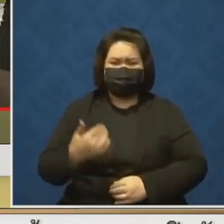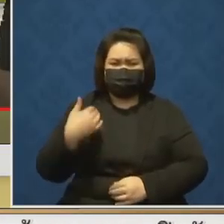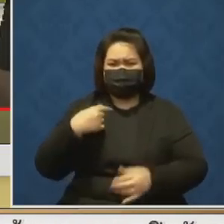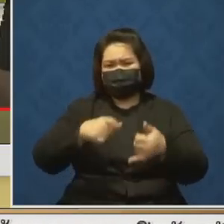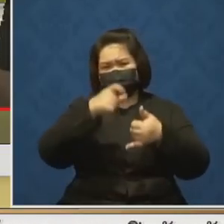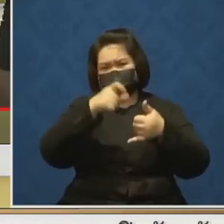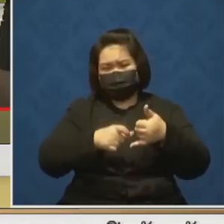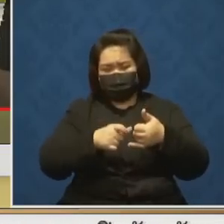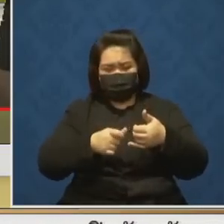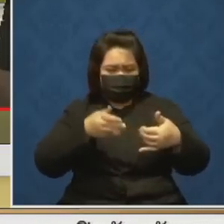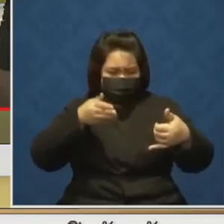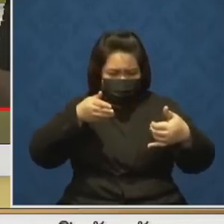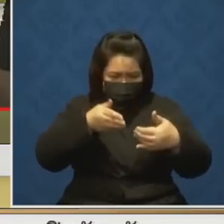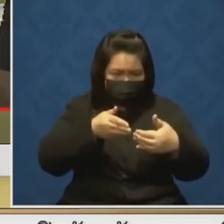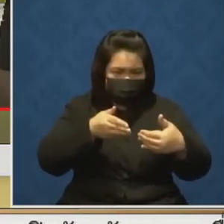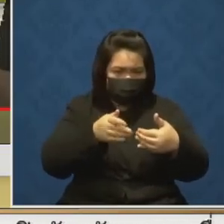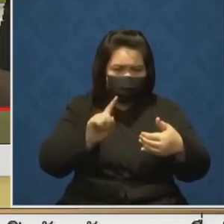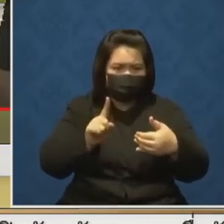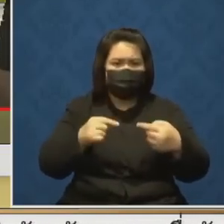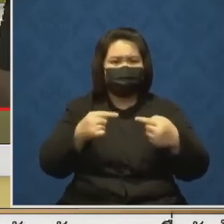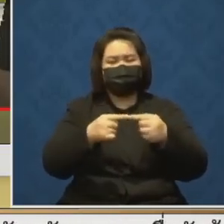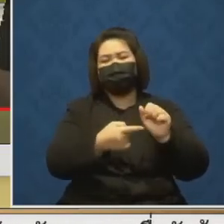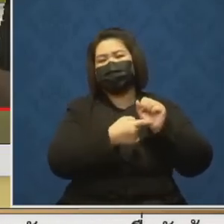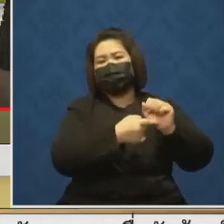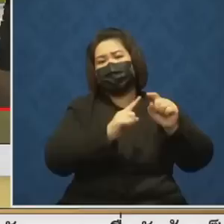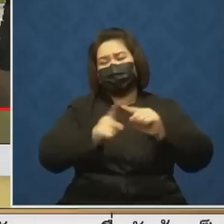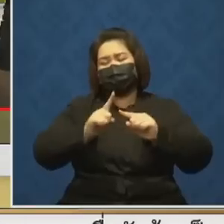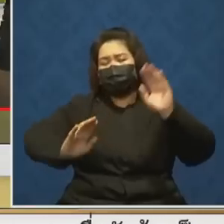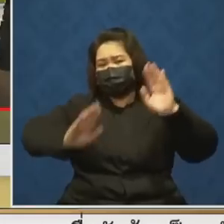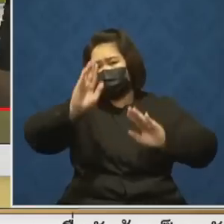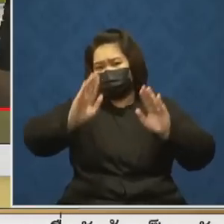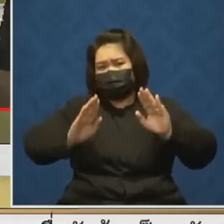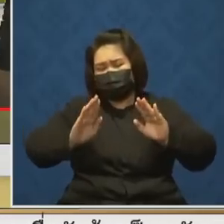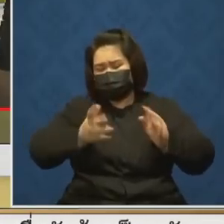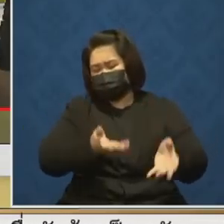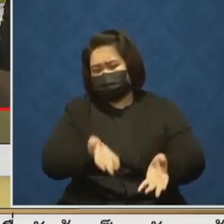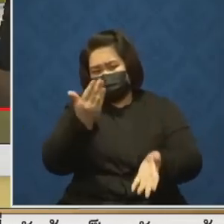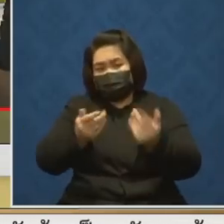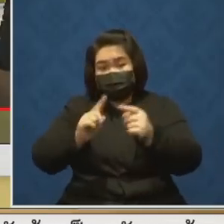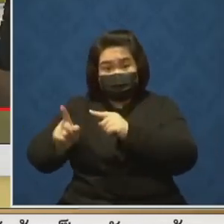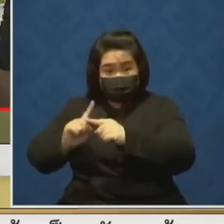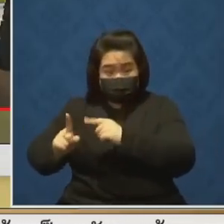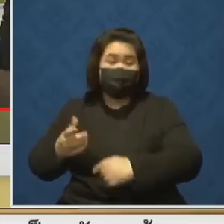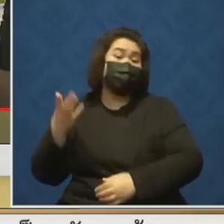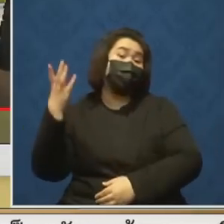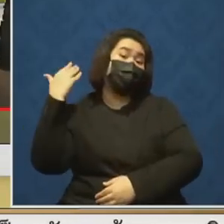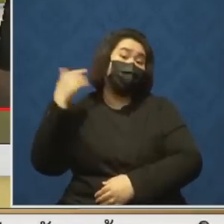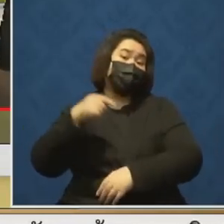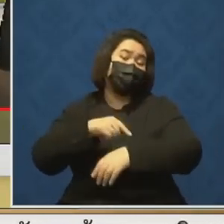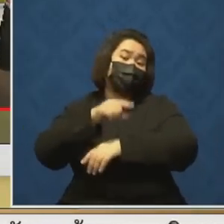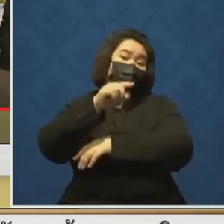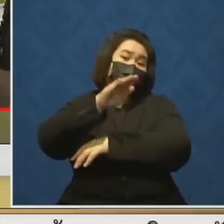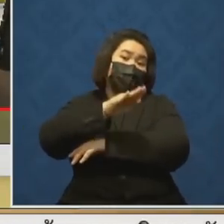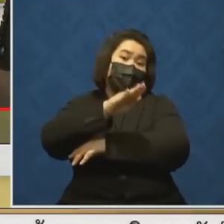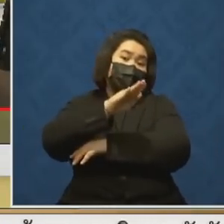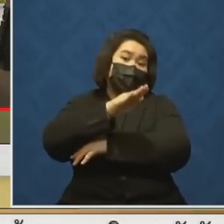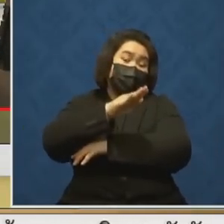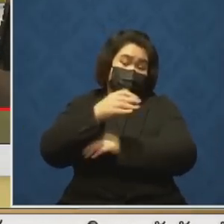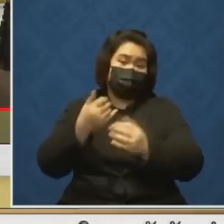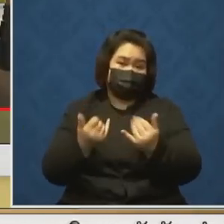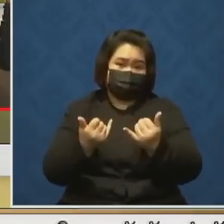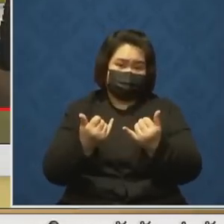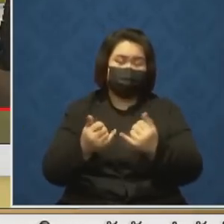กรมมุ่งทำลายสัญลัษของการสรางประชาที่ประไตตลอดมาลาสุดเมื่วานี้ ตอนบ่ายที่สภาหแนี้ค่ะ ทประทาน